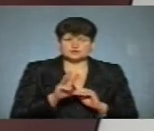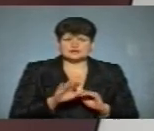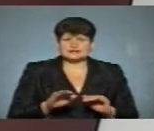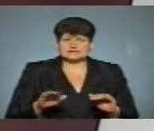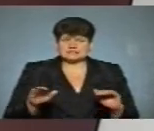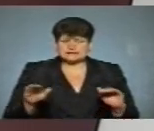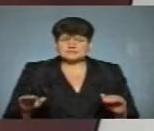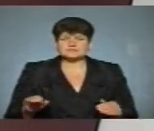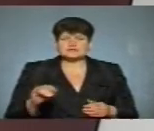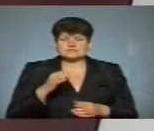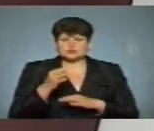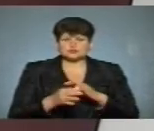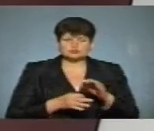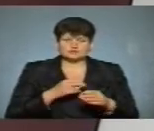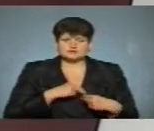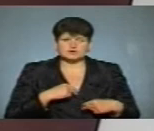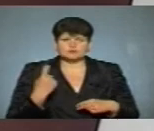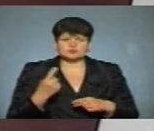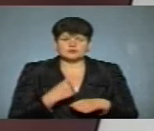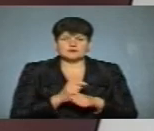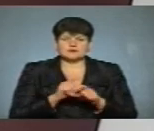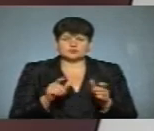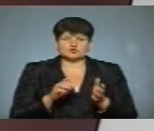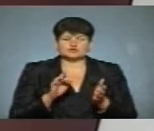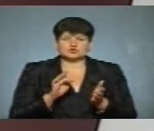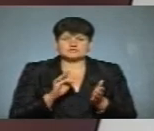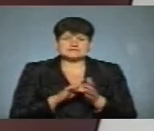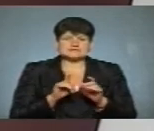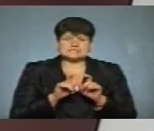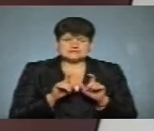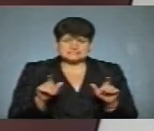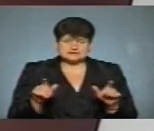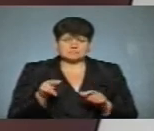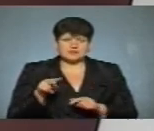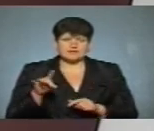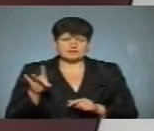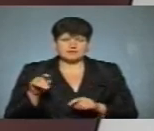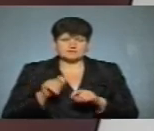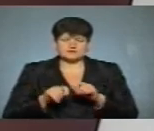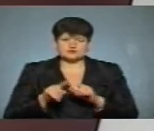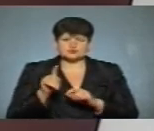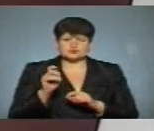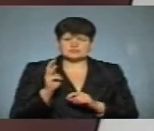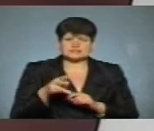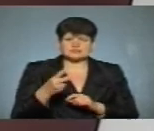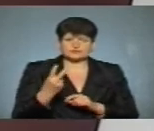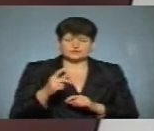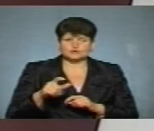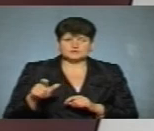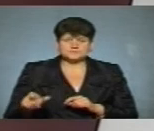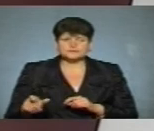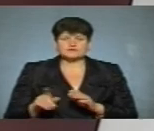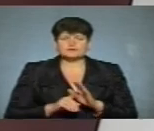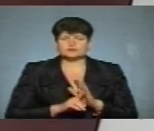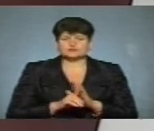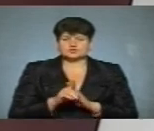епідеміолог. За добу працівники обласного лабораторного центру методом полімеразно-ланцюгової реакції обстежили 132 осіб. Від початку